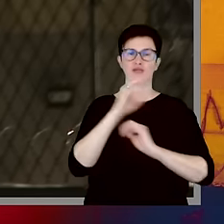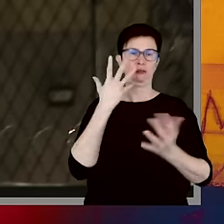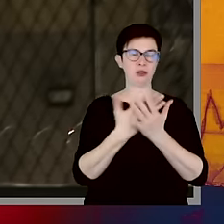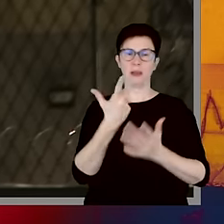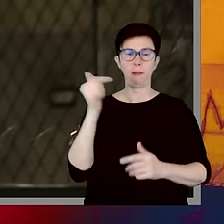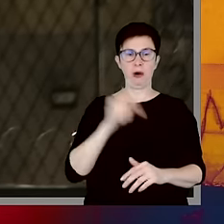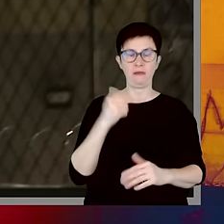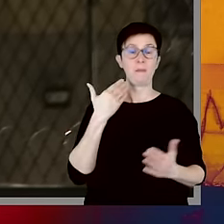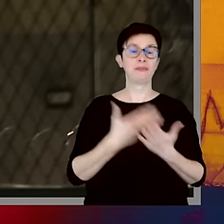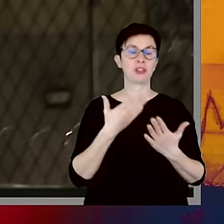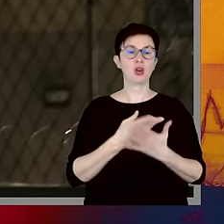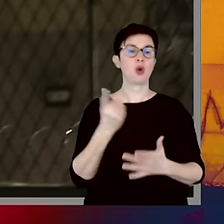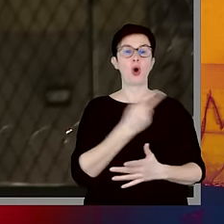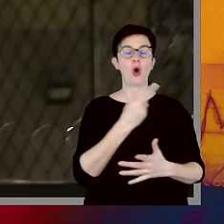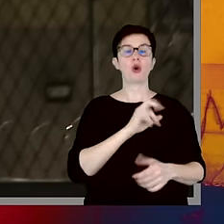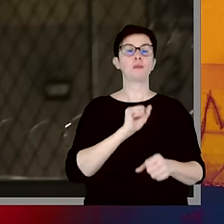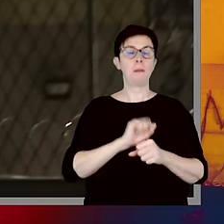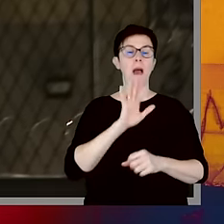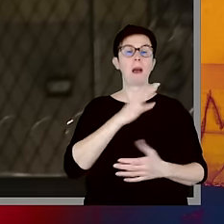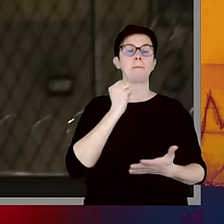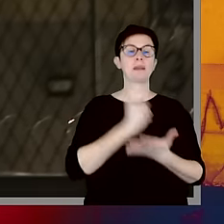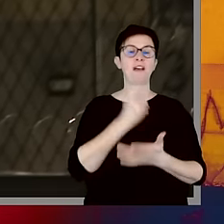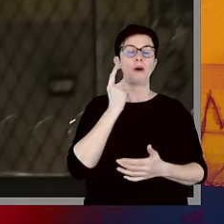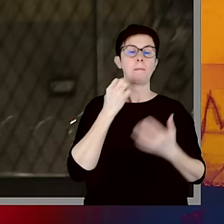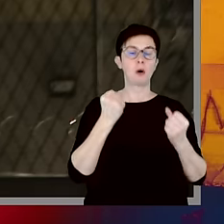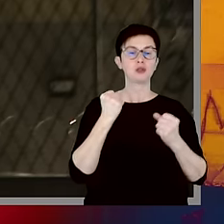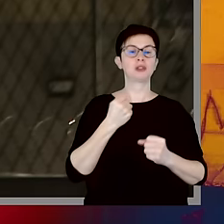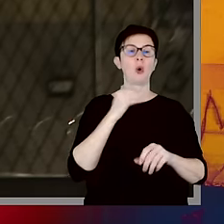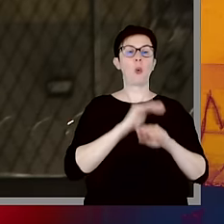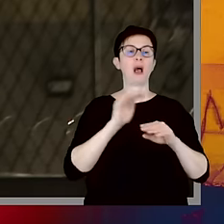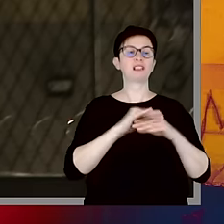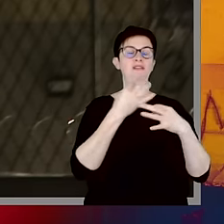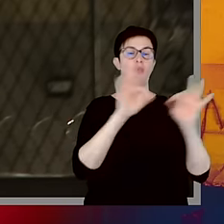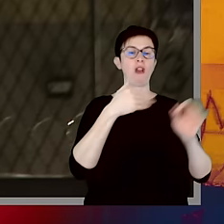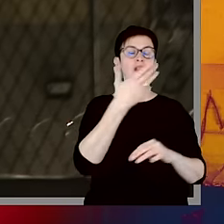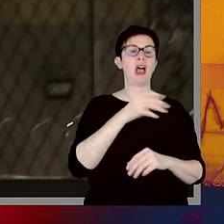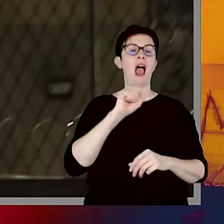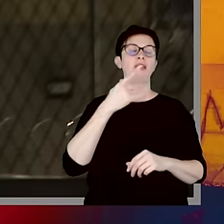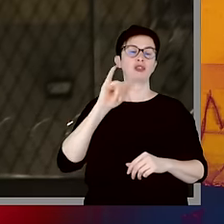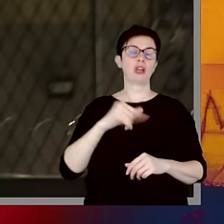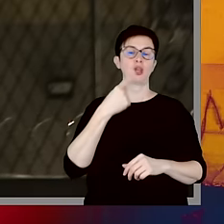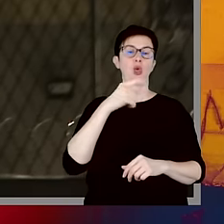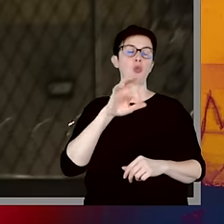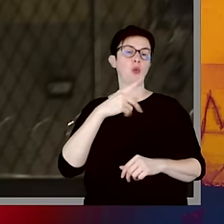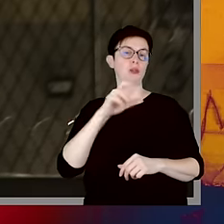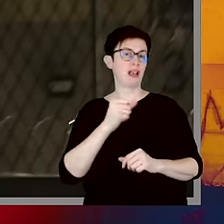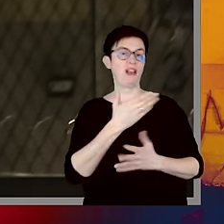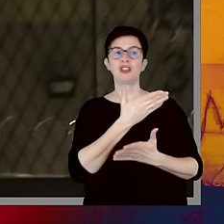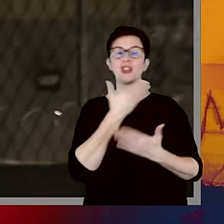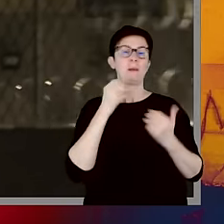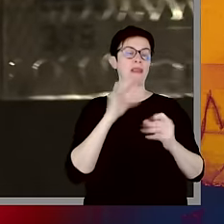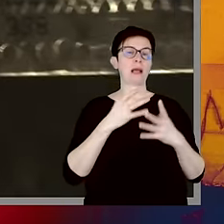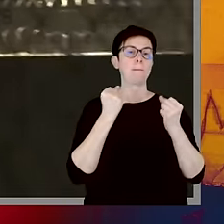że zostali prawomocnie ułaskawieni przez prezydenta Andrzeja Dudę i nie było takiej i nie ma takiej mocy, jeśli pani